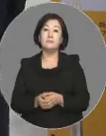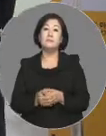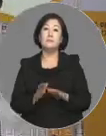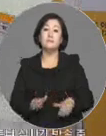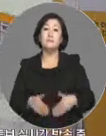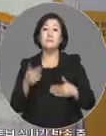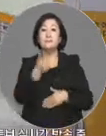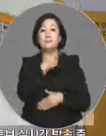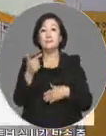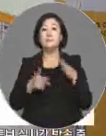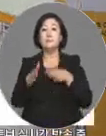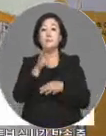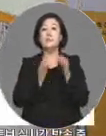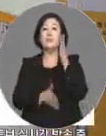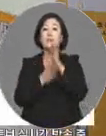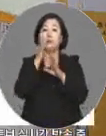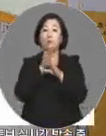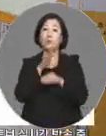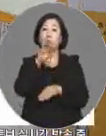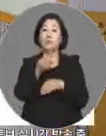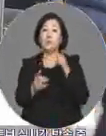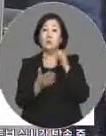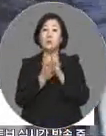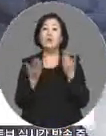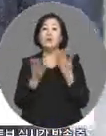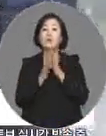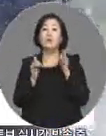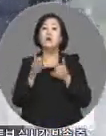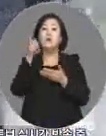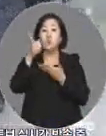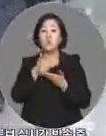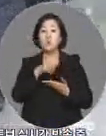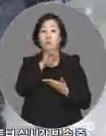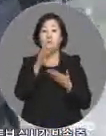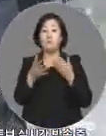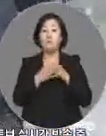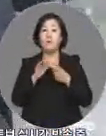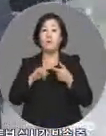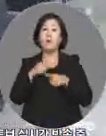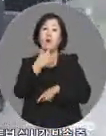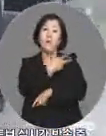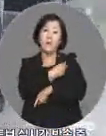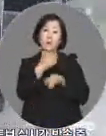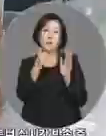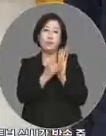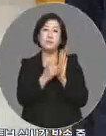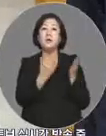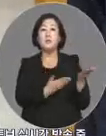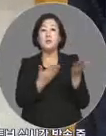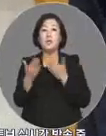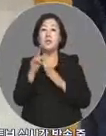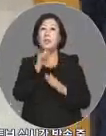남구의 한 대형마트 입구. 직원이 손님마다 일일이 방역 패스를 안내합니다.